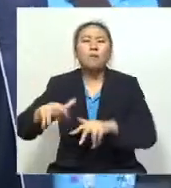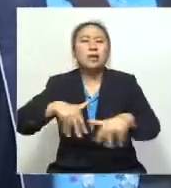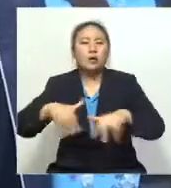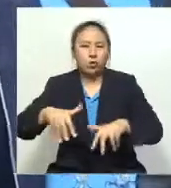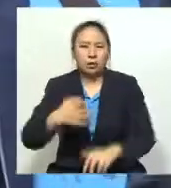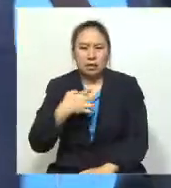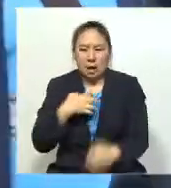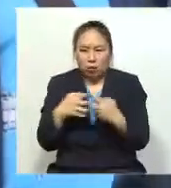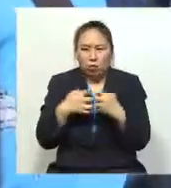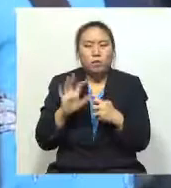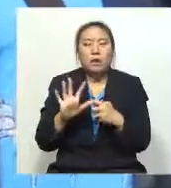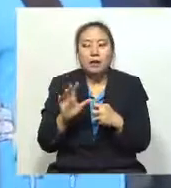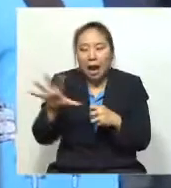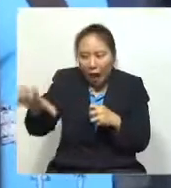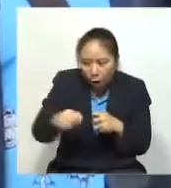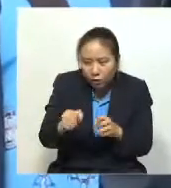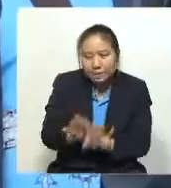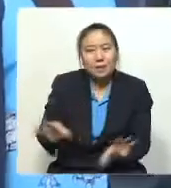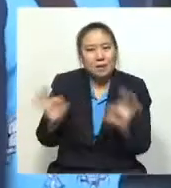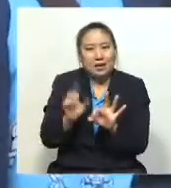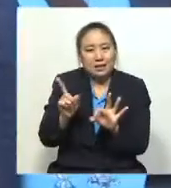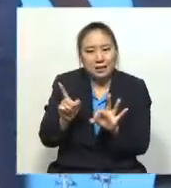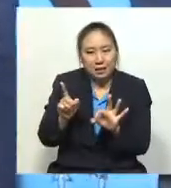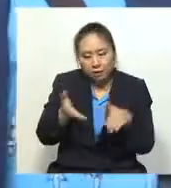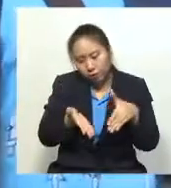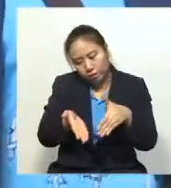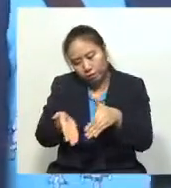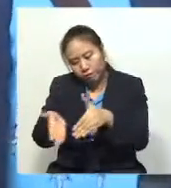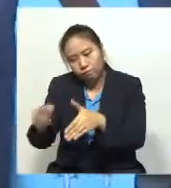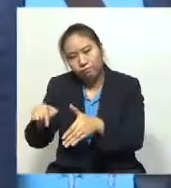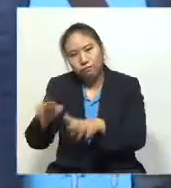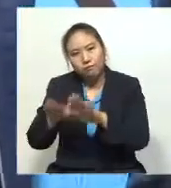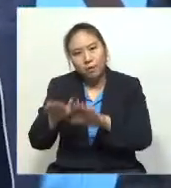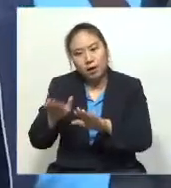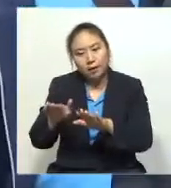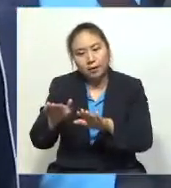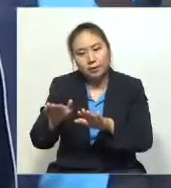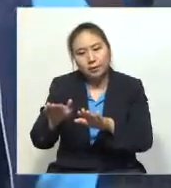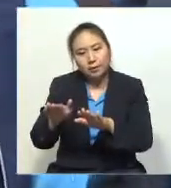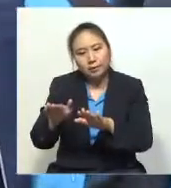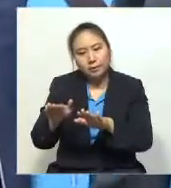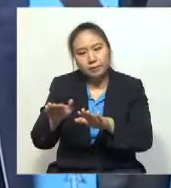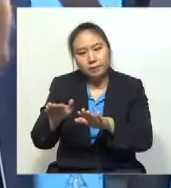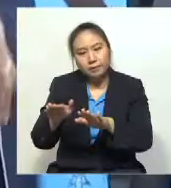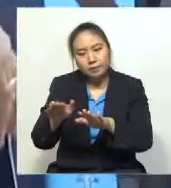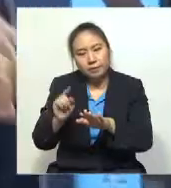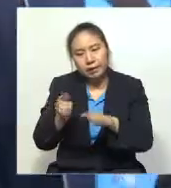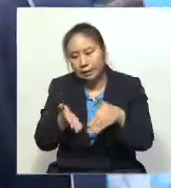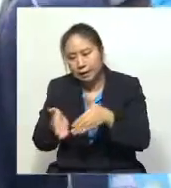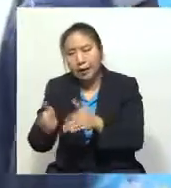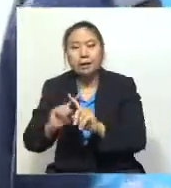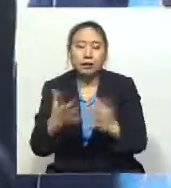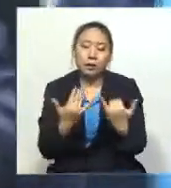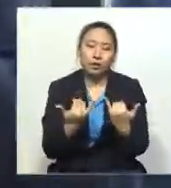มากนะก็เอาแค่เท่าที่มันจำเป็นตรงนี้มันเท่าไหร่เนื้อที่มันผ่านที่มันก็ถ้าที่ไม่เยอะมันก็จะมีปัญหาบ้างมันเบี่ยงเส้นทางไม่ได้แต่